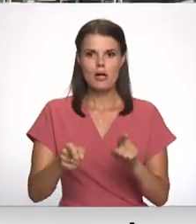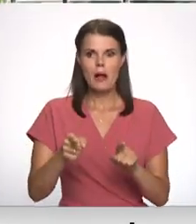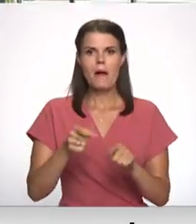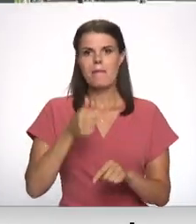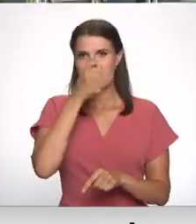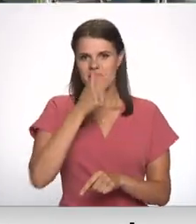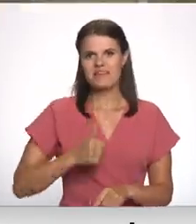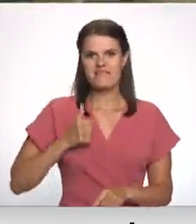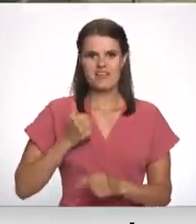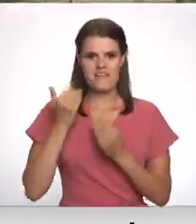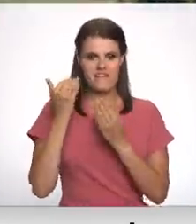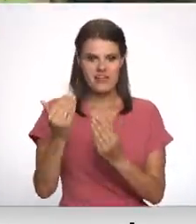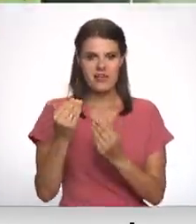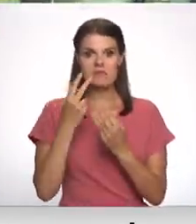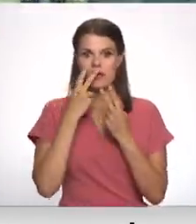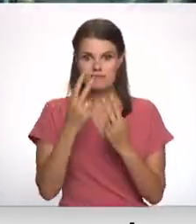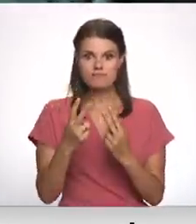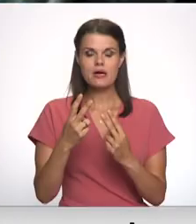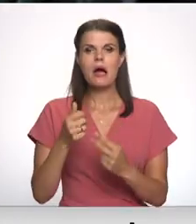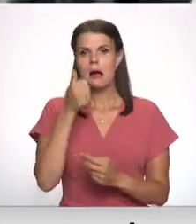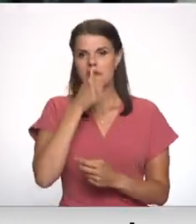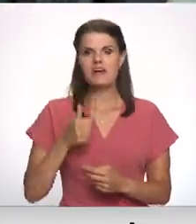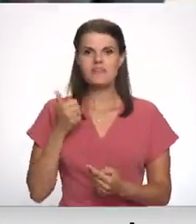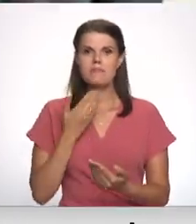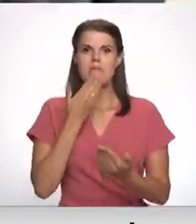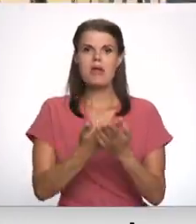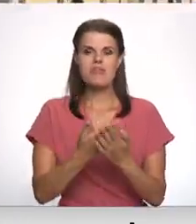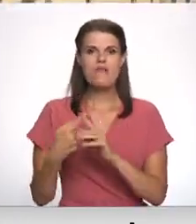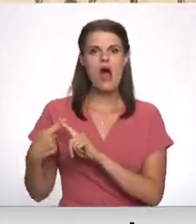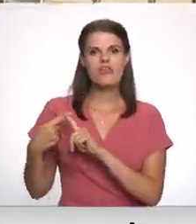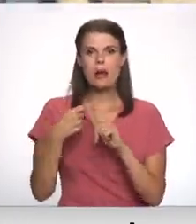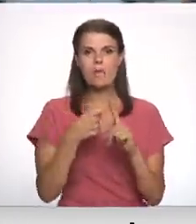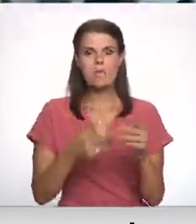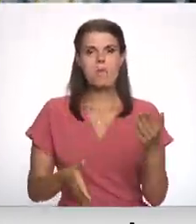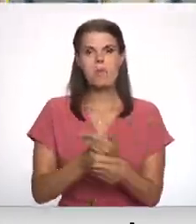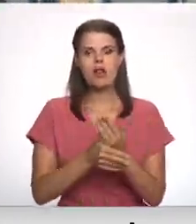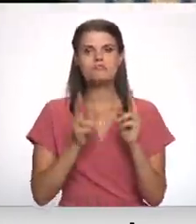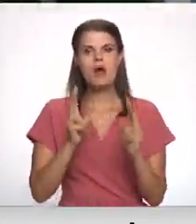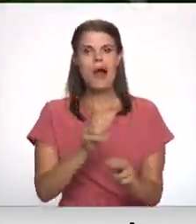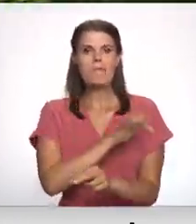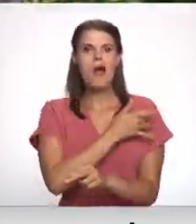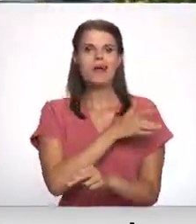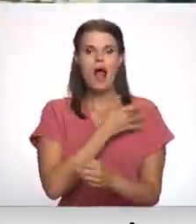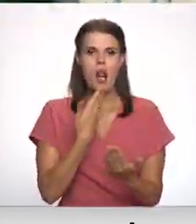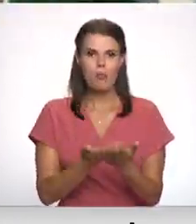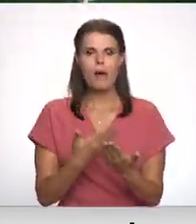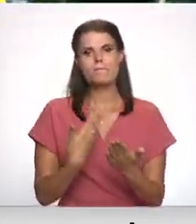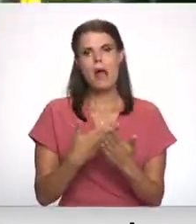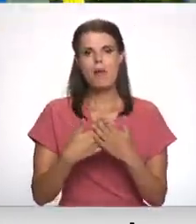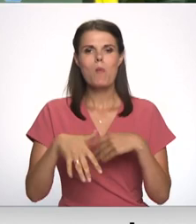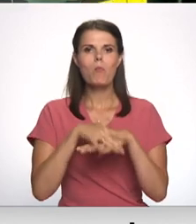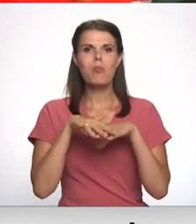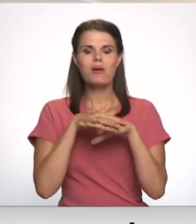kādam uzņēmumam. Kā noskaidrojām, uzņēmums piedāvā neatliekamo medicīnisko palīdzību kā pakalpojumu, piemēram,